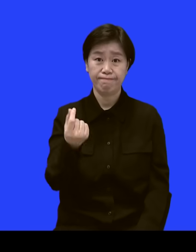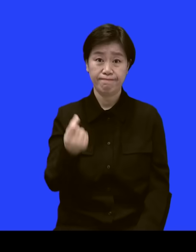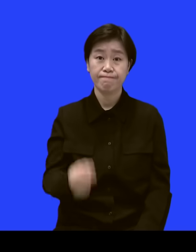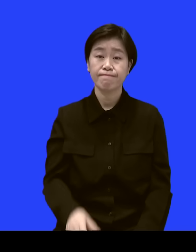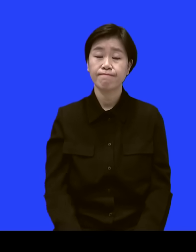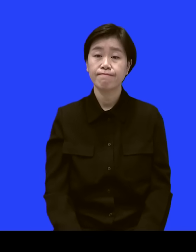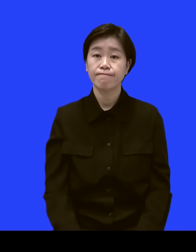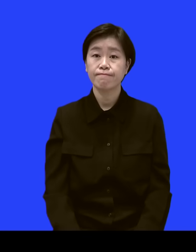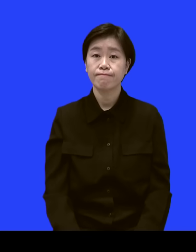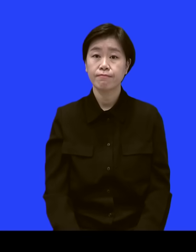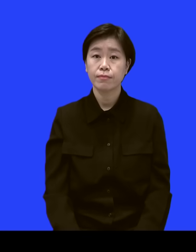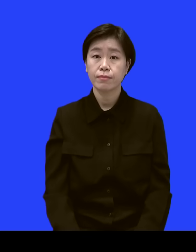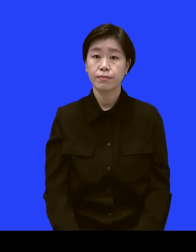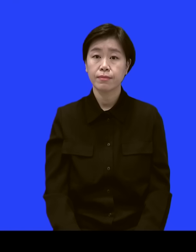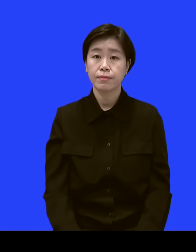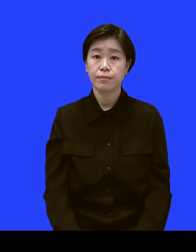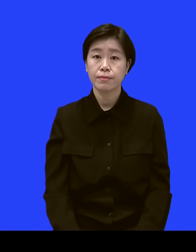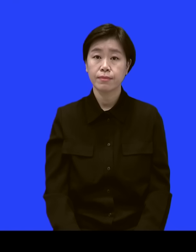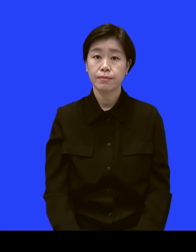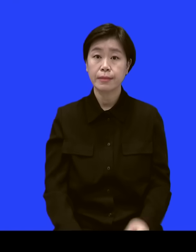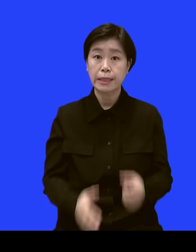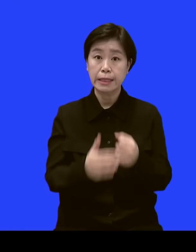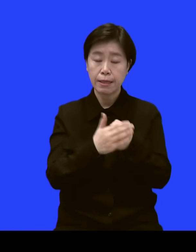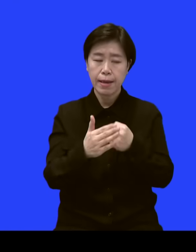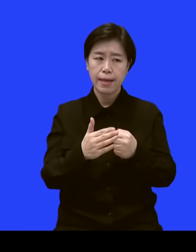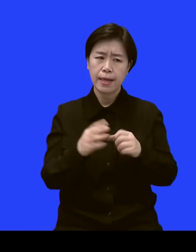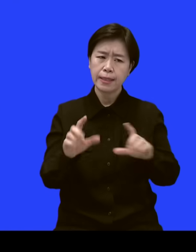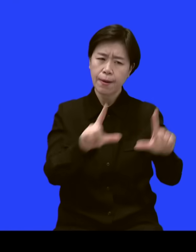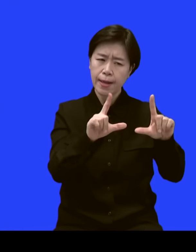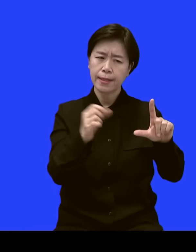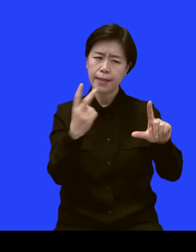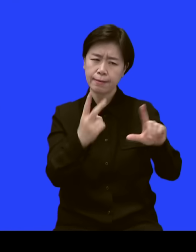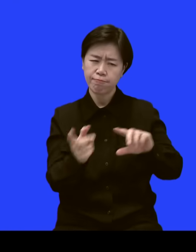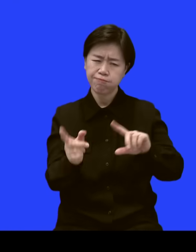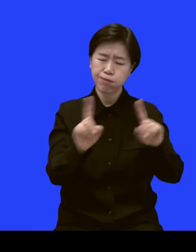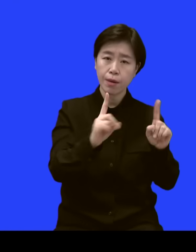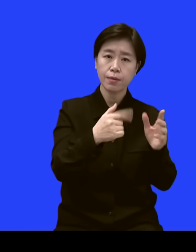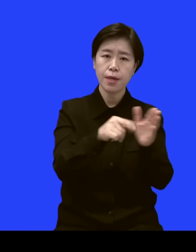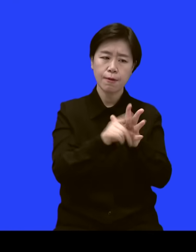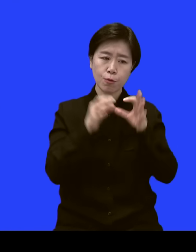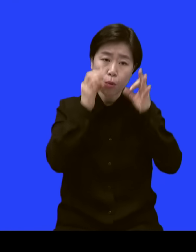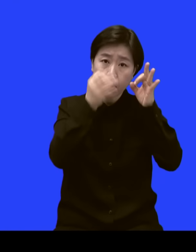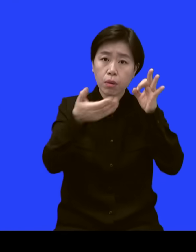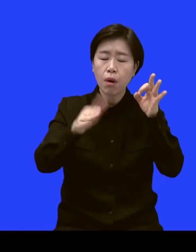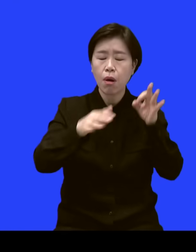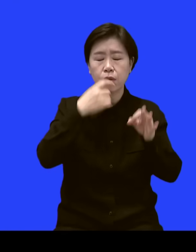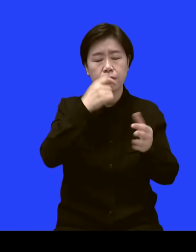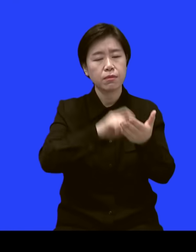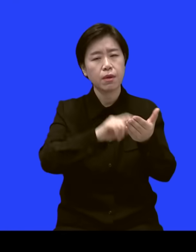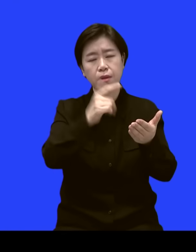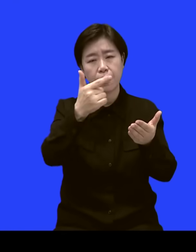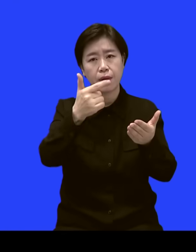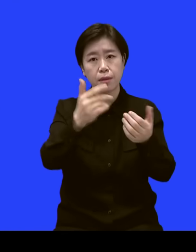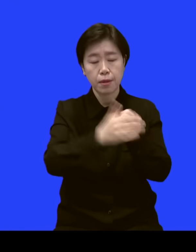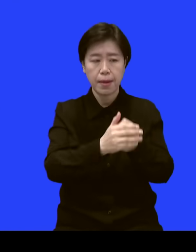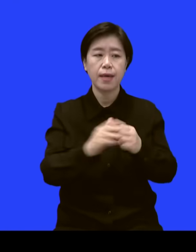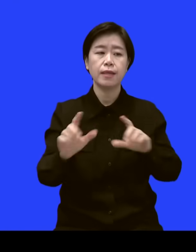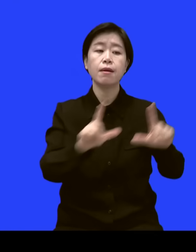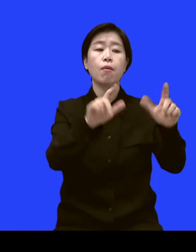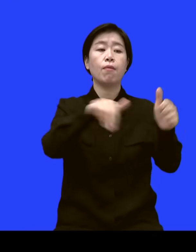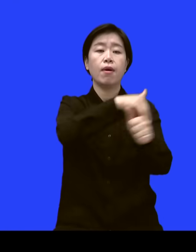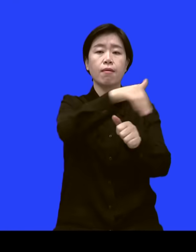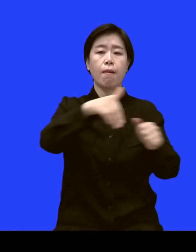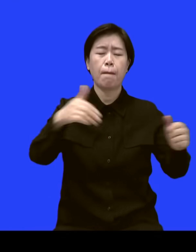예. 그래서 어떻게든 잘해보려고 했는데 이게 쉽지가 않더라고요. 그래서 완전히 생활 환경을